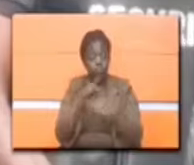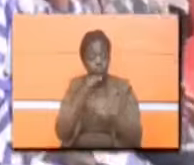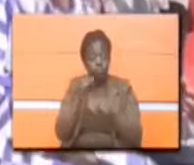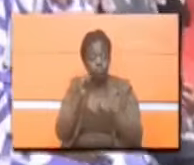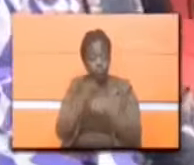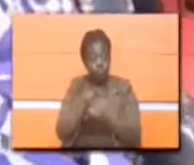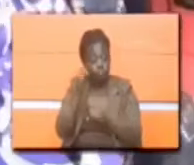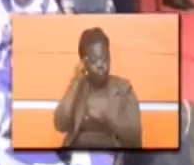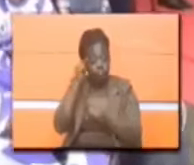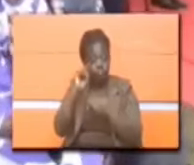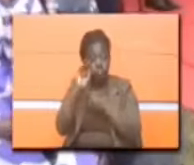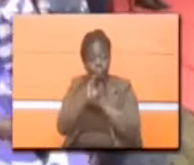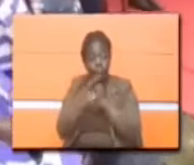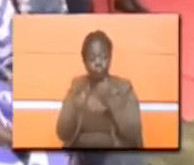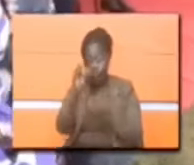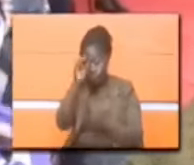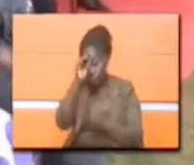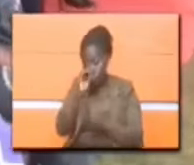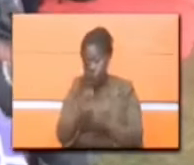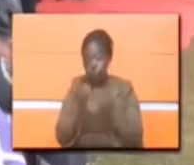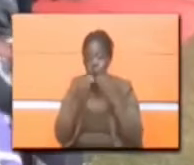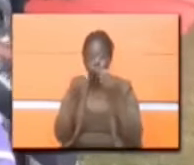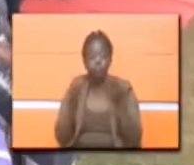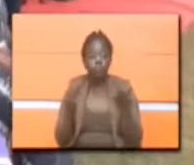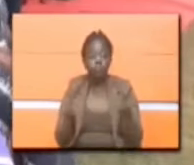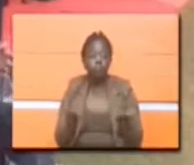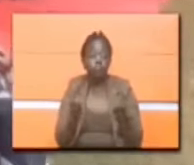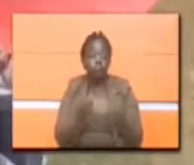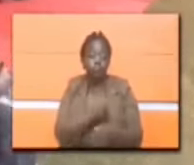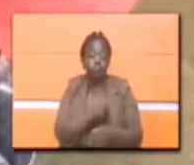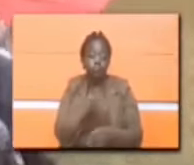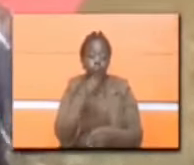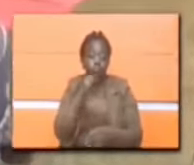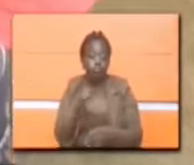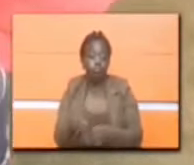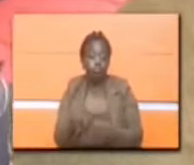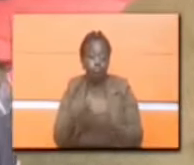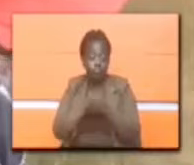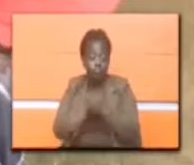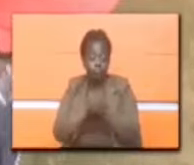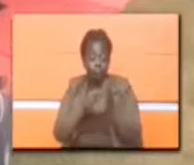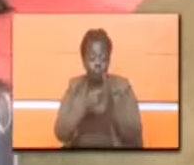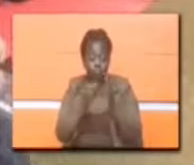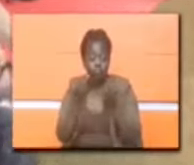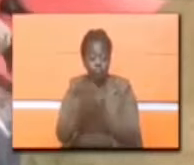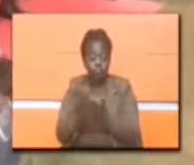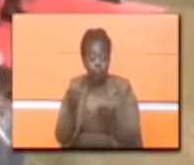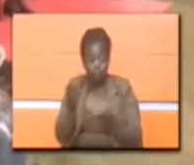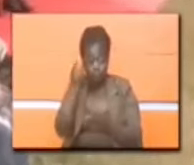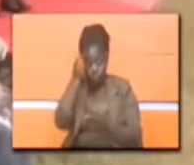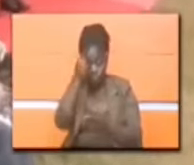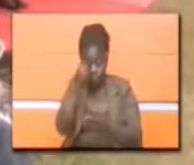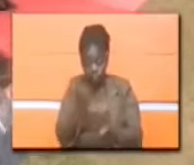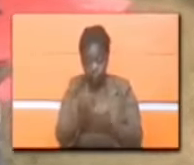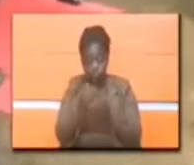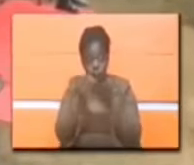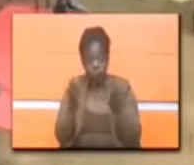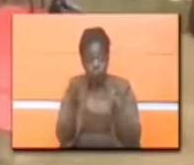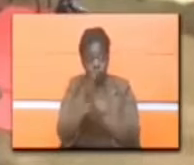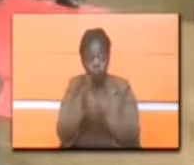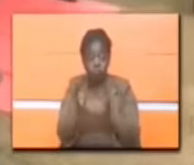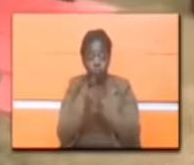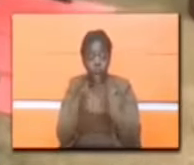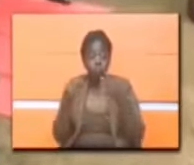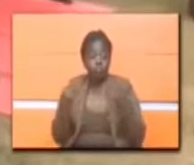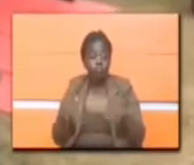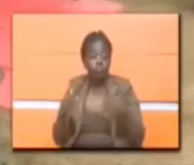ensi eno. Bamulekwa basiimye kitaabwe olw'omukwano gw'abalaze ne basaba gavumenti okubayamba okuzimba ekijjukizo ky'ekizimbe